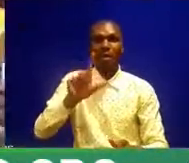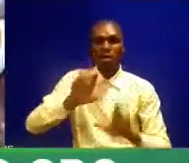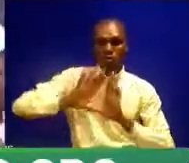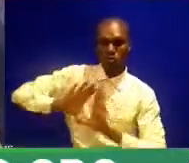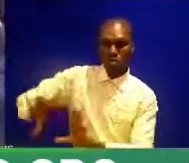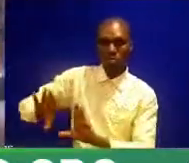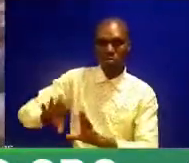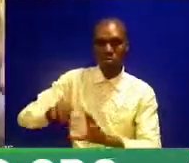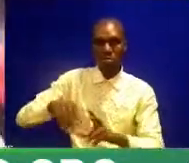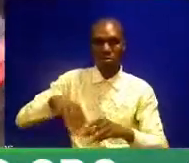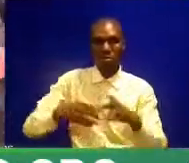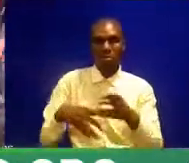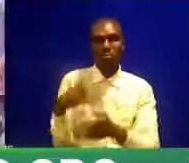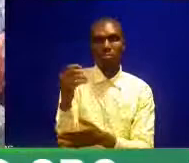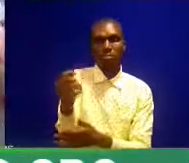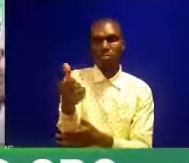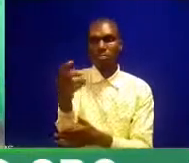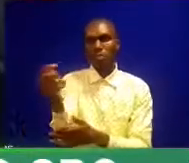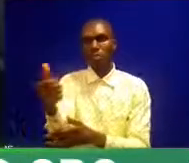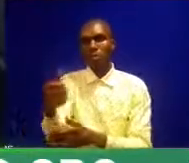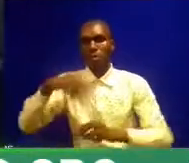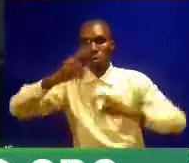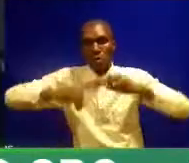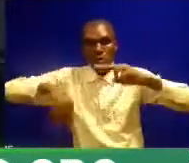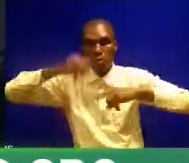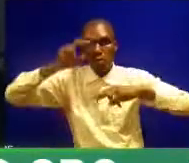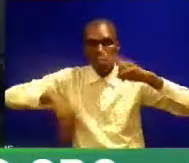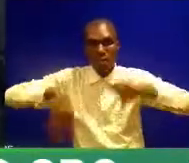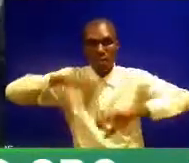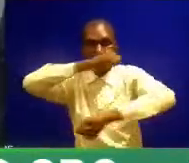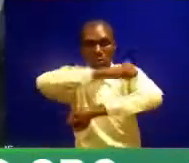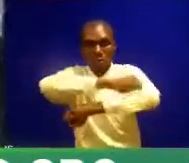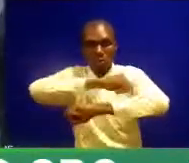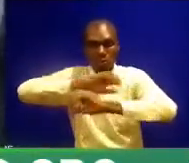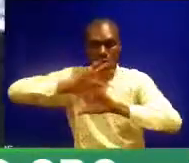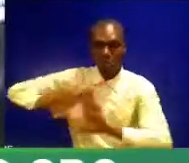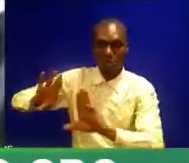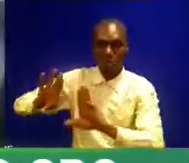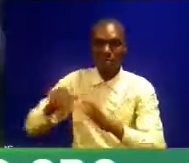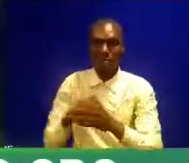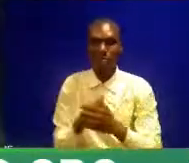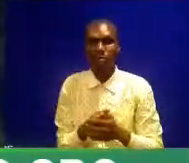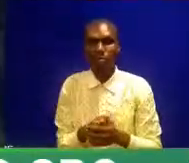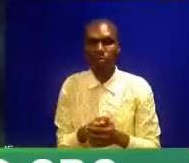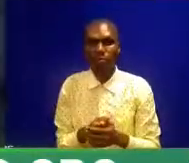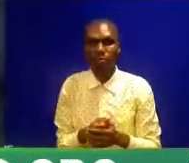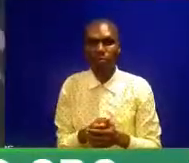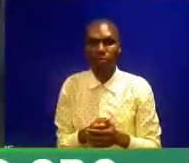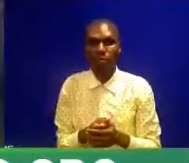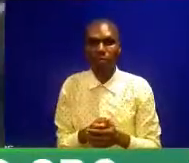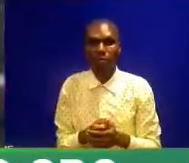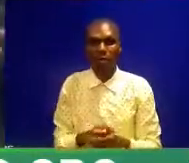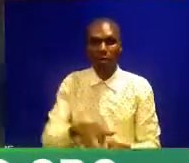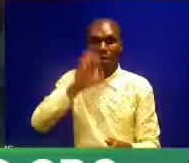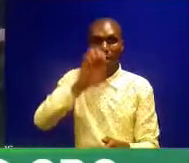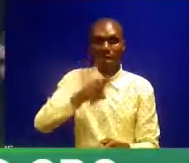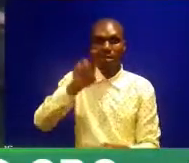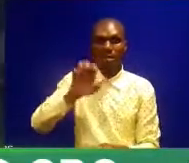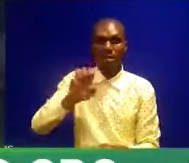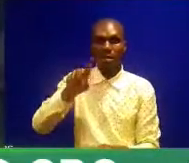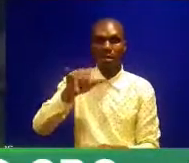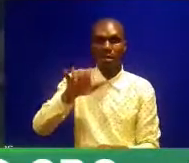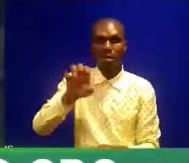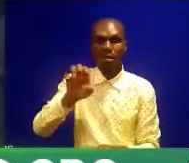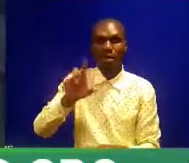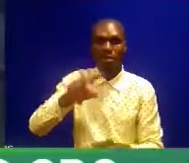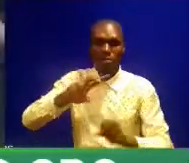skuru, gati ya yanda mange. Nima ito nacha ato konyo usama na vanduwane. Achogu, tigari gere